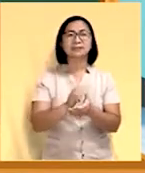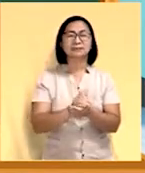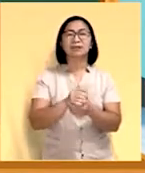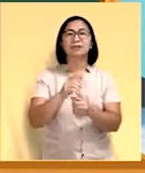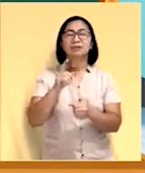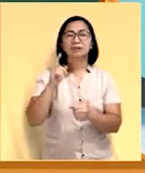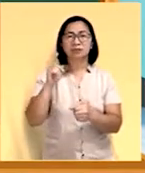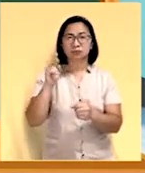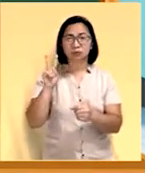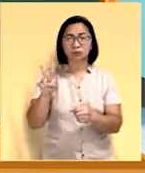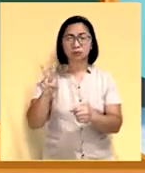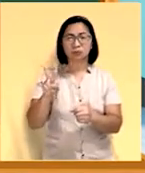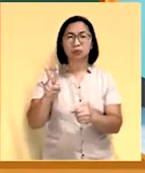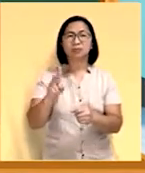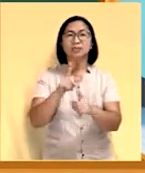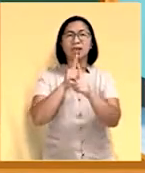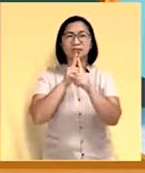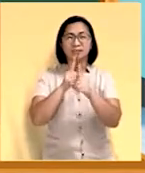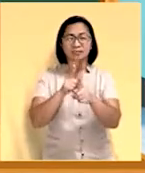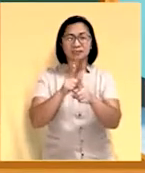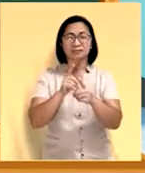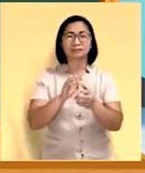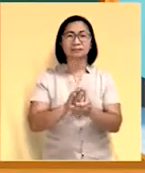Mahusay! 2 ang sagot!